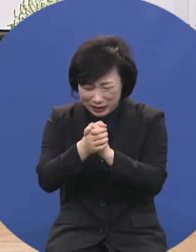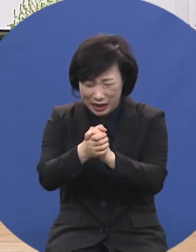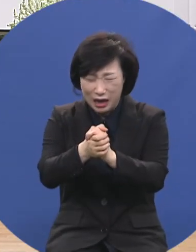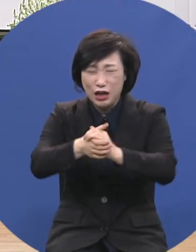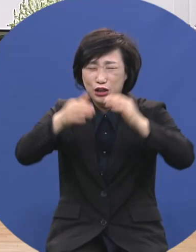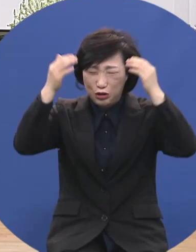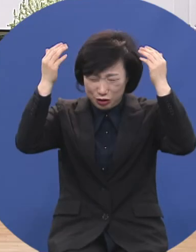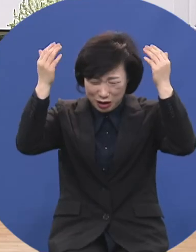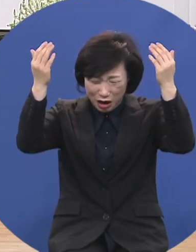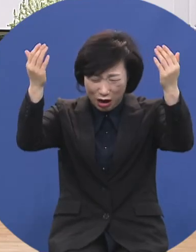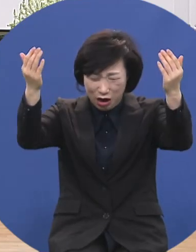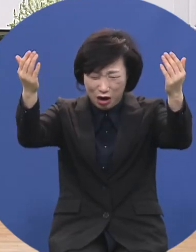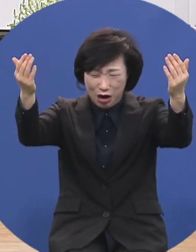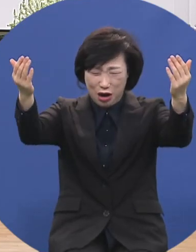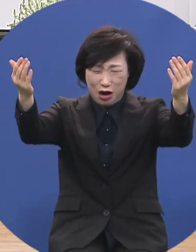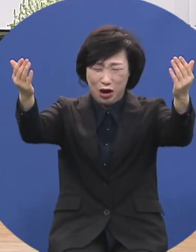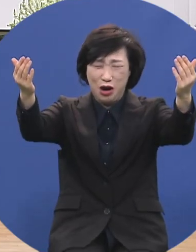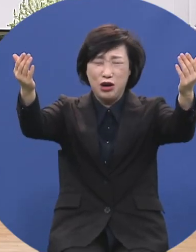주여,